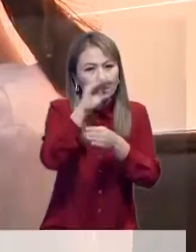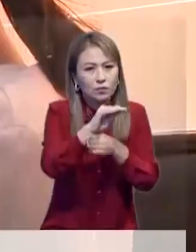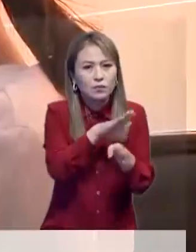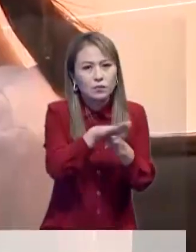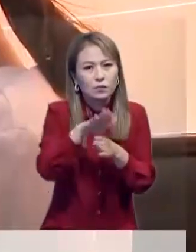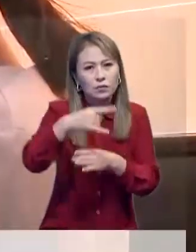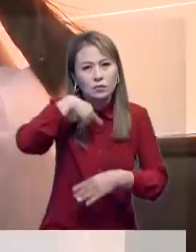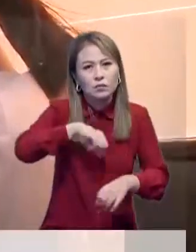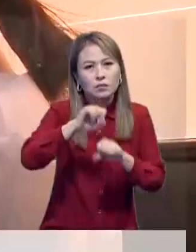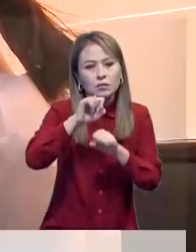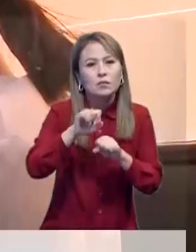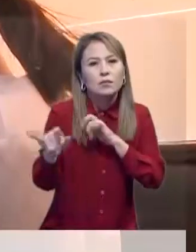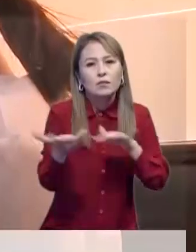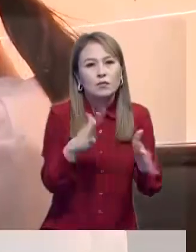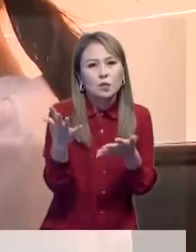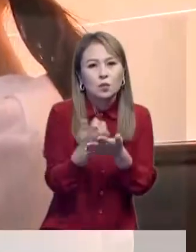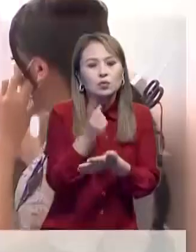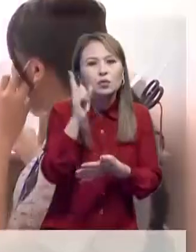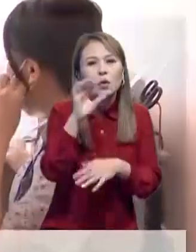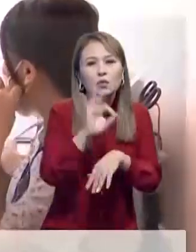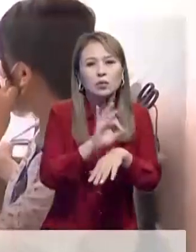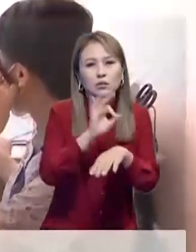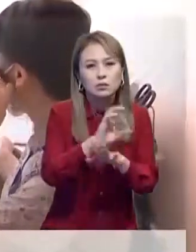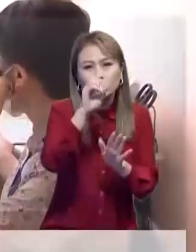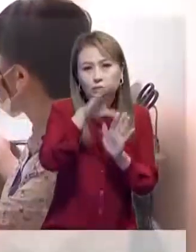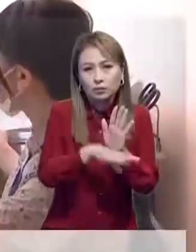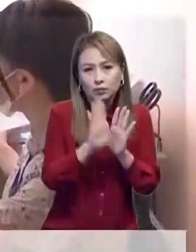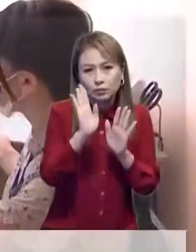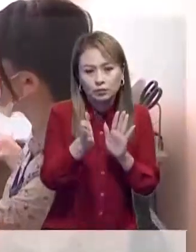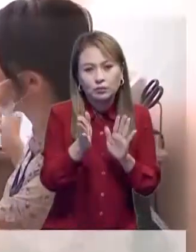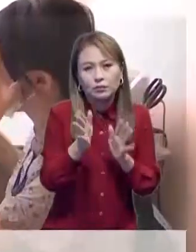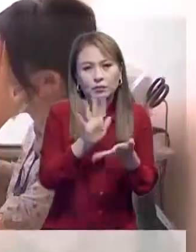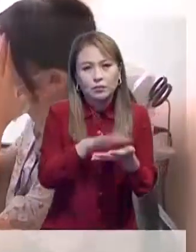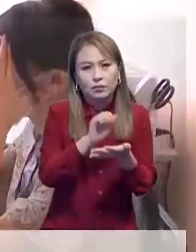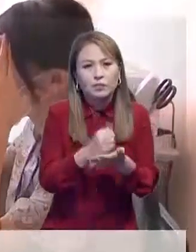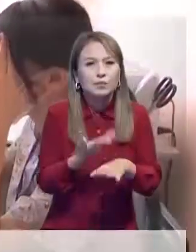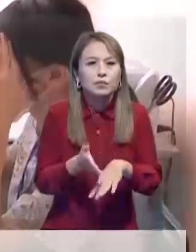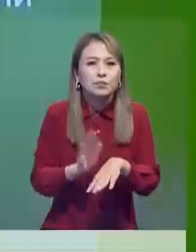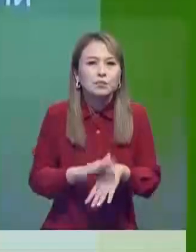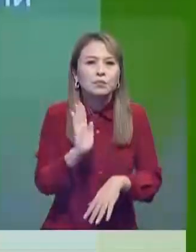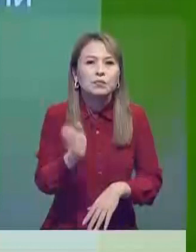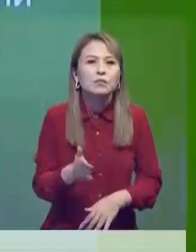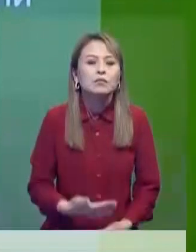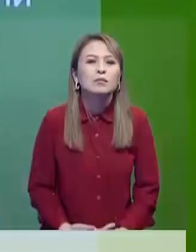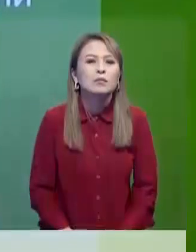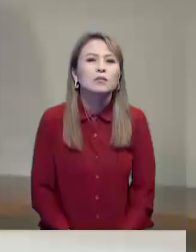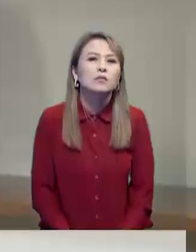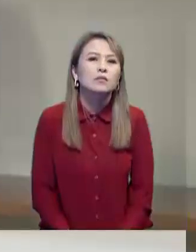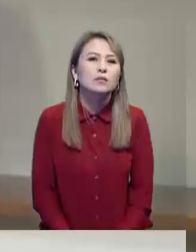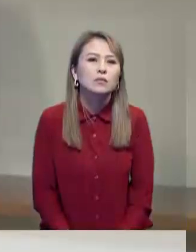тыс қосымша иммундау шарасы қолға алынған. Өйткені ауру асқынса, оның салдары ауыр болады.